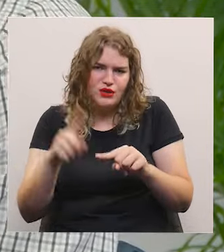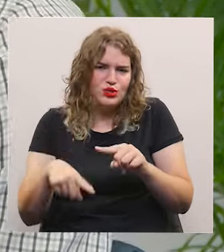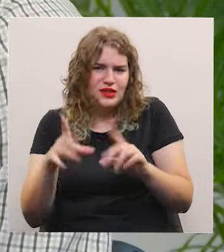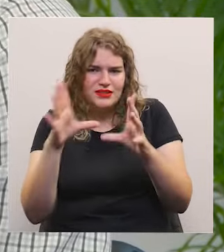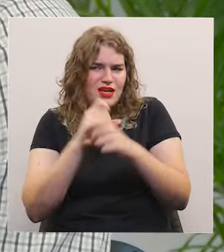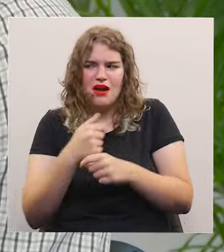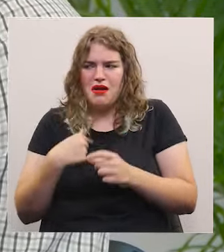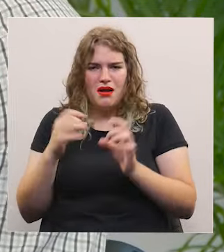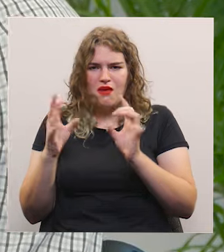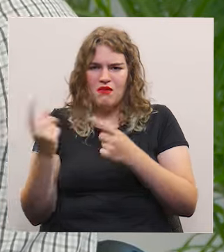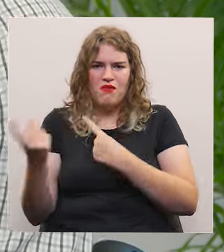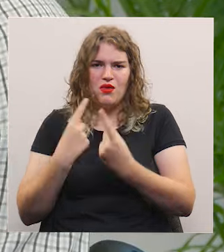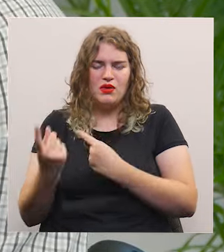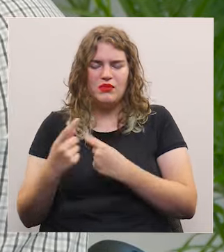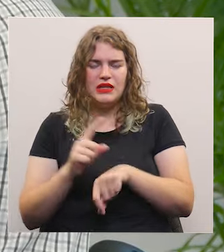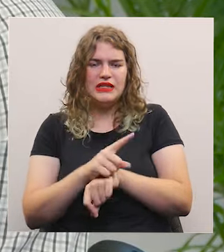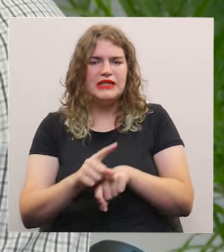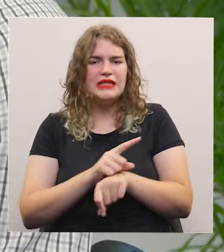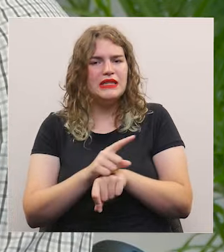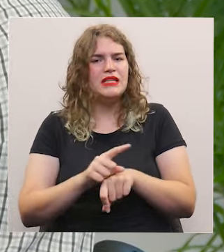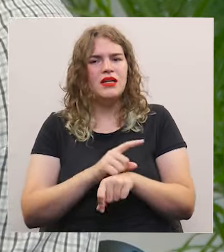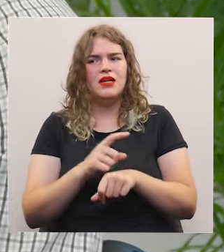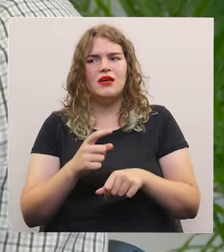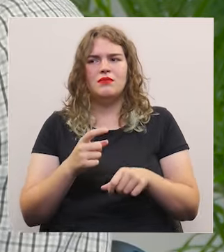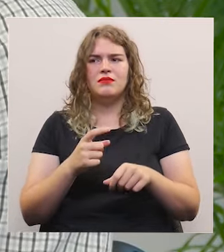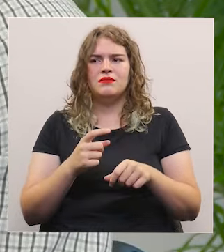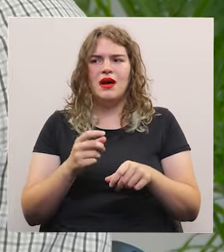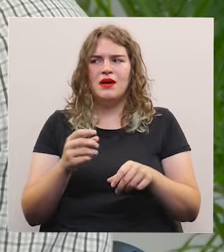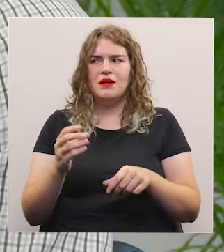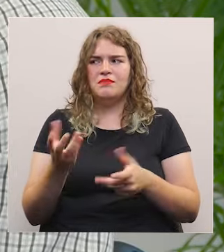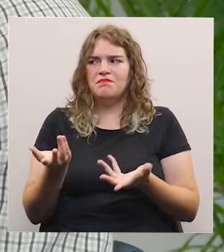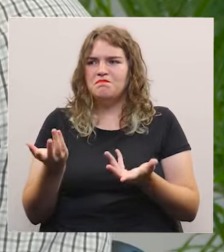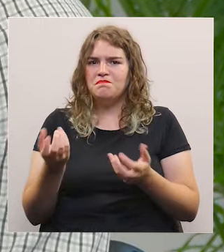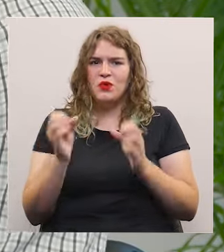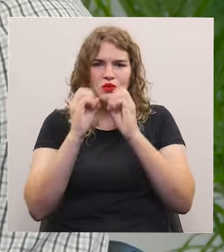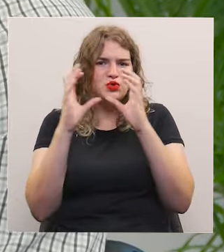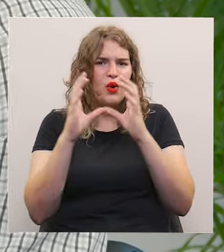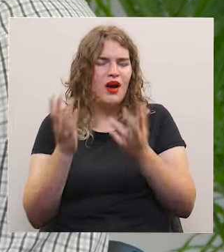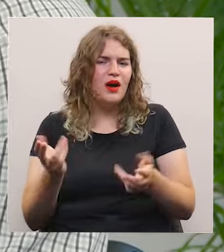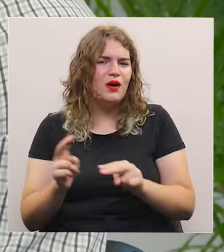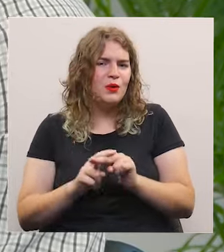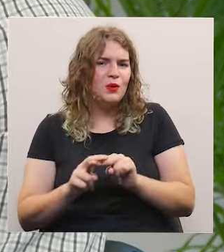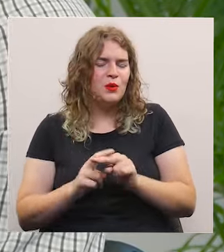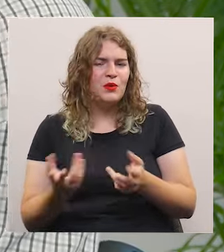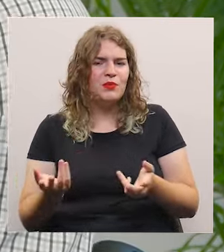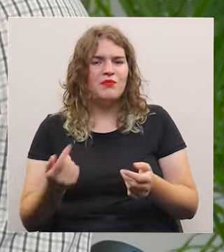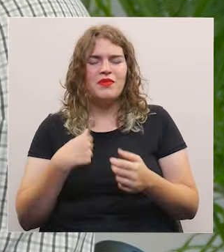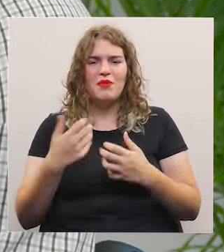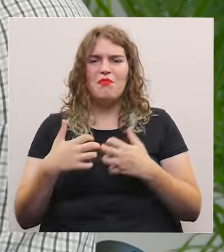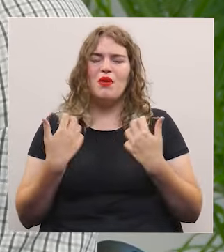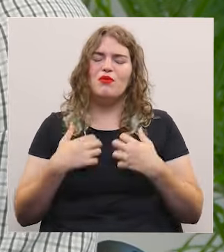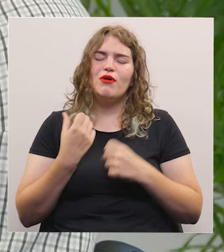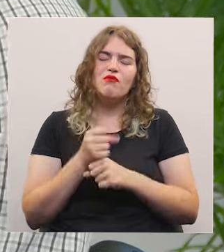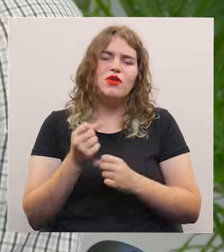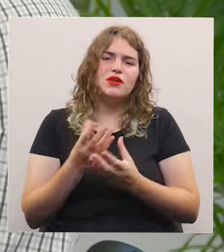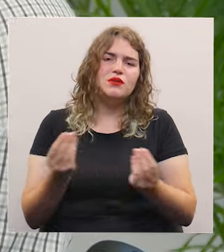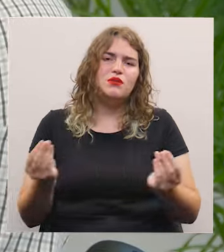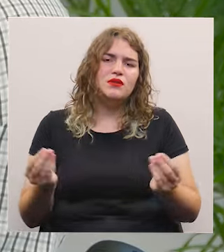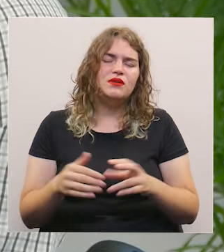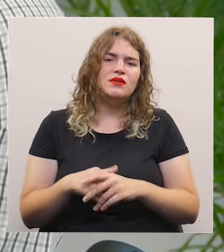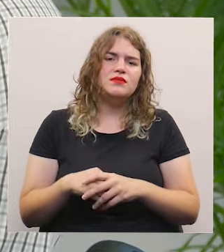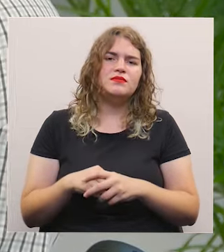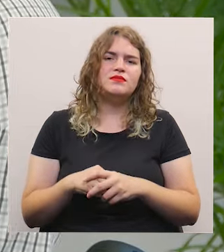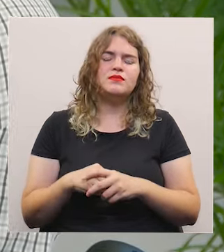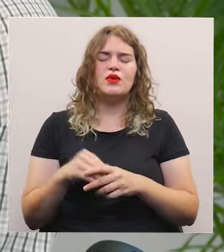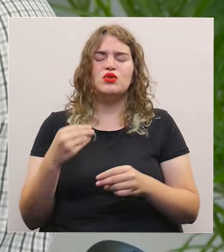mă va vindeca. Noi în momentul acela, pur și simplu, eu vă spun sincer, o bucurie și nu